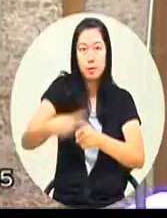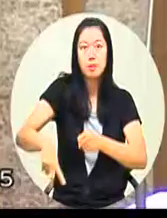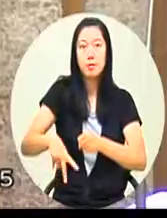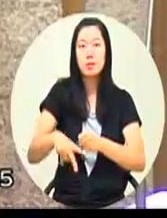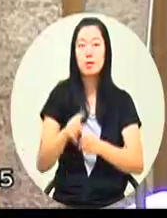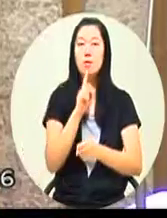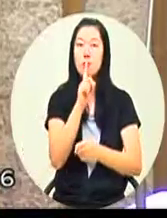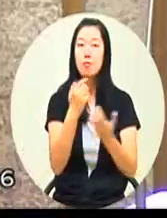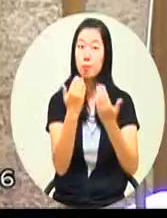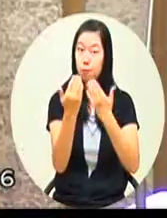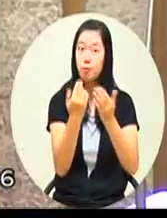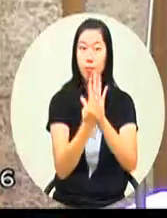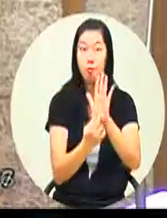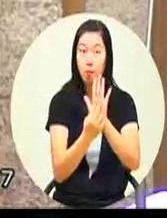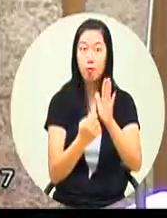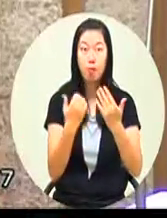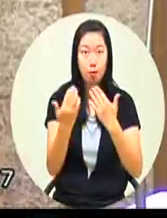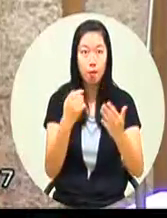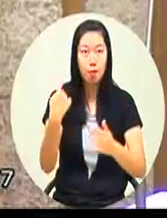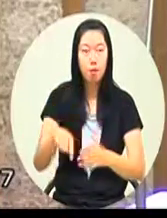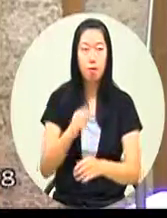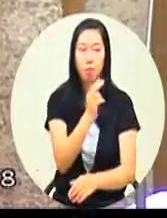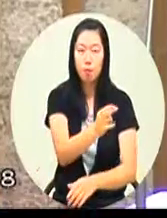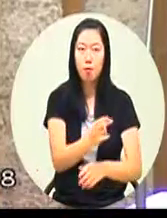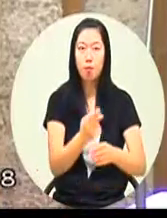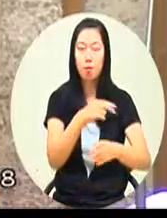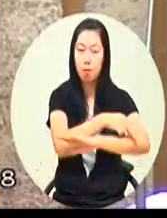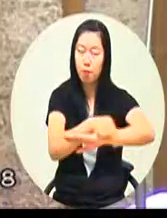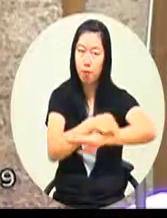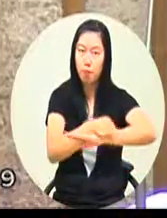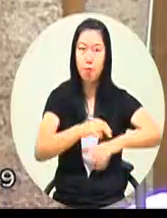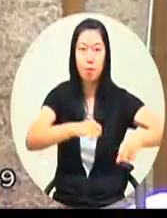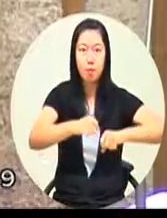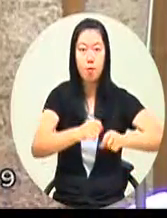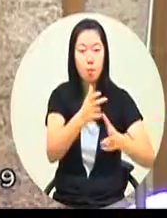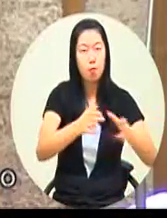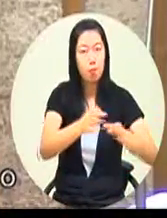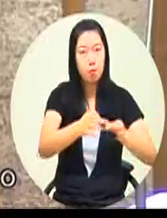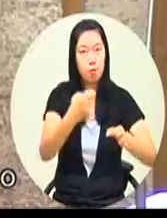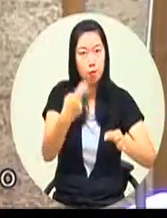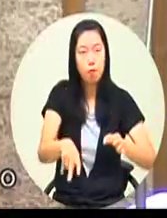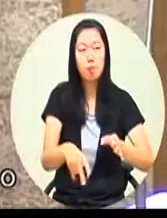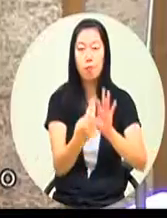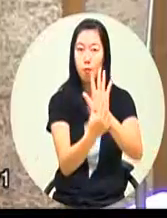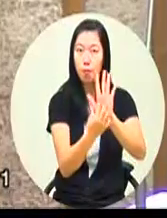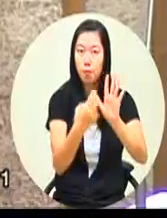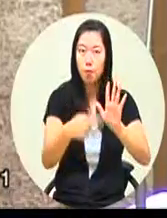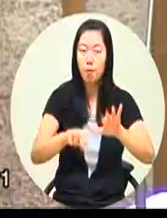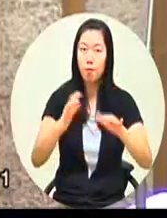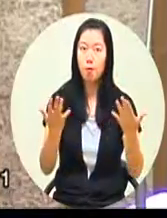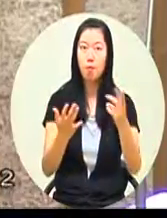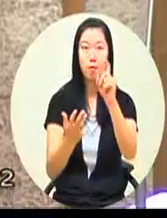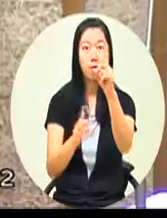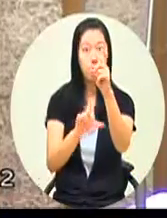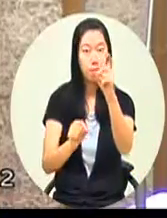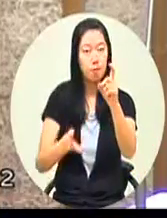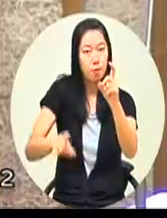以说我们现在也请我们这个设计的厂商再做出一些相关的说明，然后预计是在11月初的时